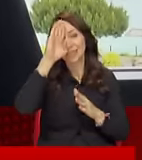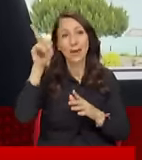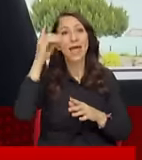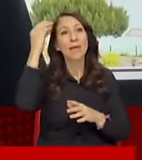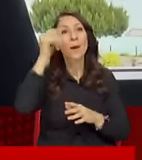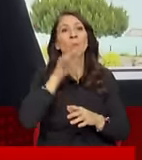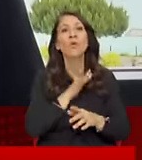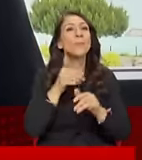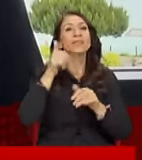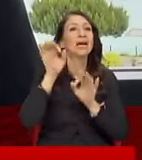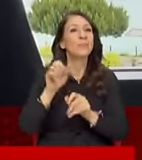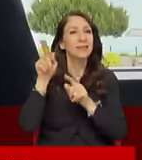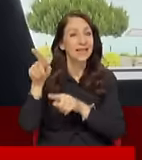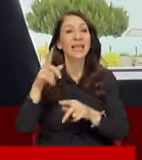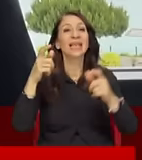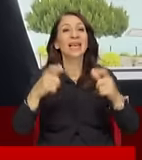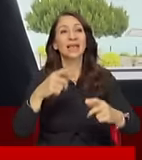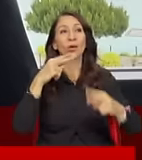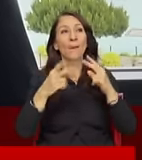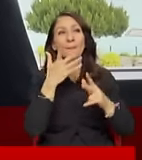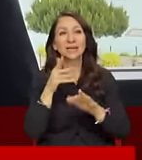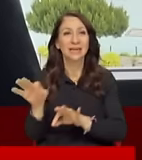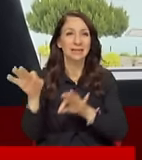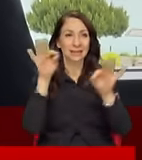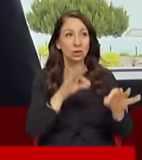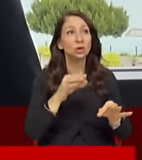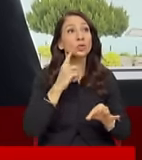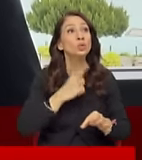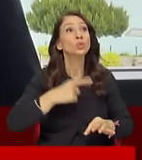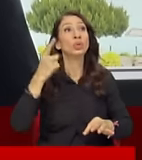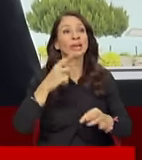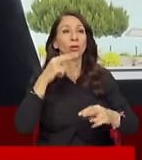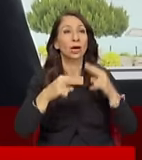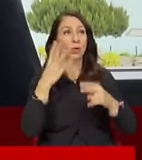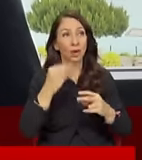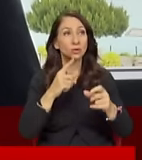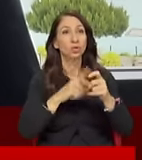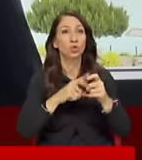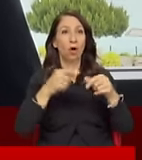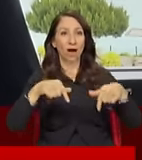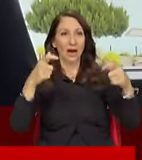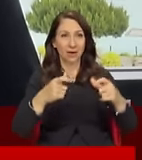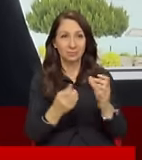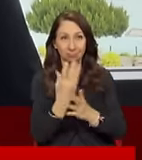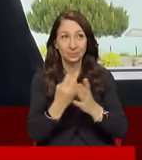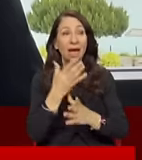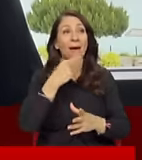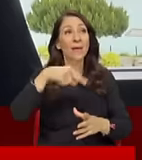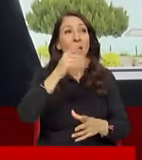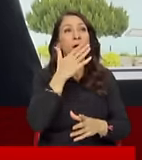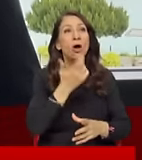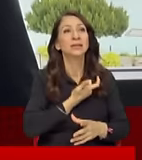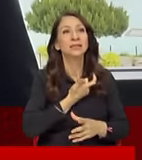Ekrem Başkanımızın da yaptığı kent lokantalarının bir benzerini Cumhuriyet Lokantaları olarak Çukurova'da kuracağız. Orada emeklilerimize